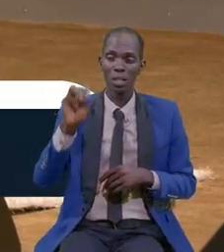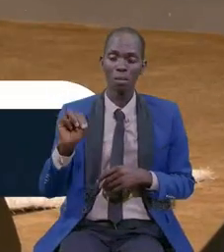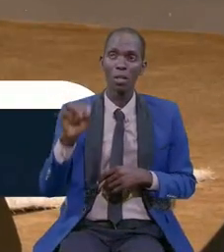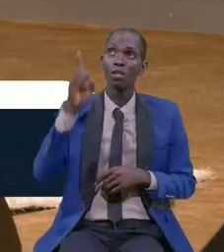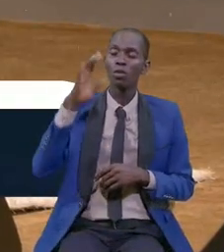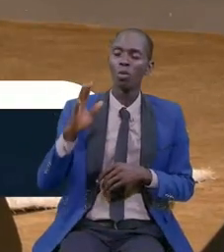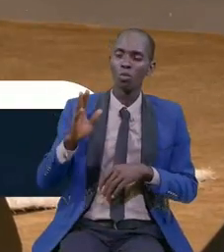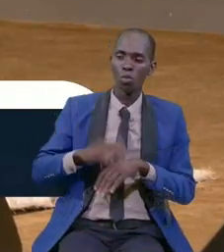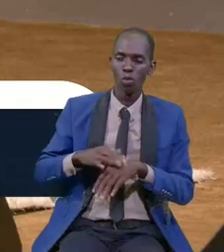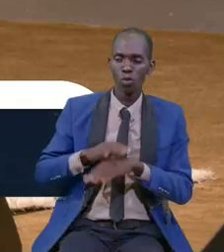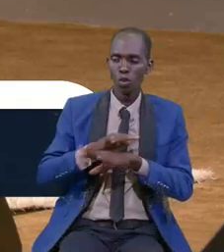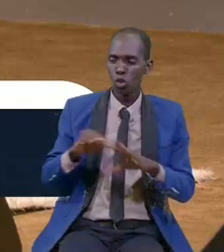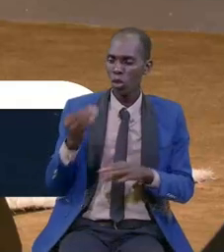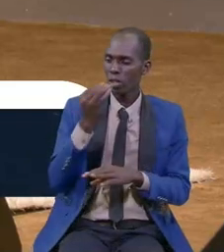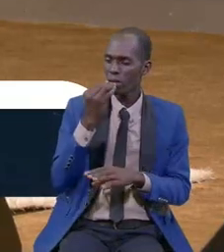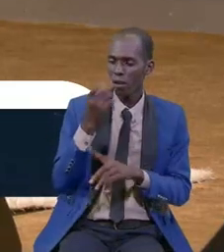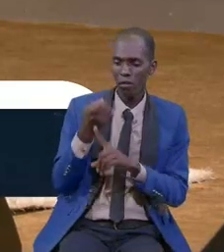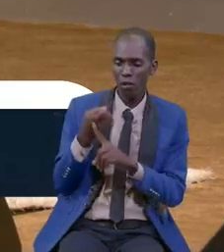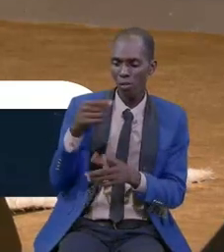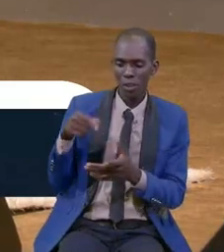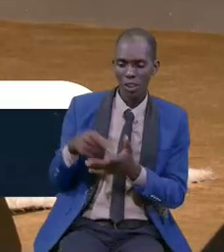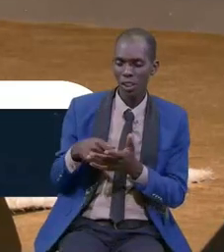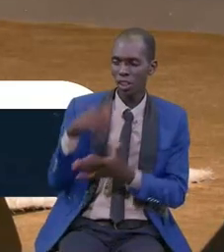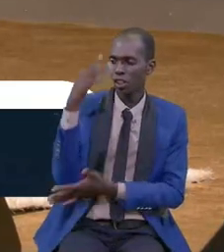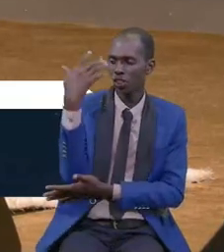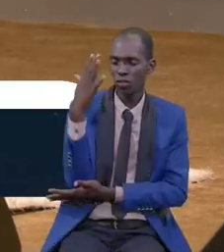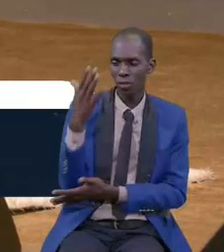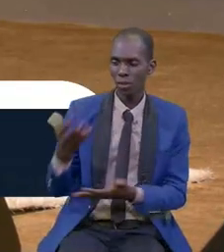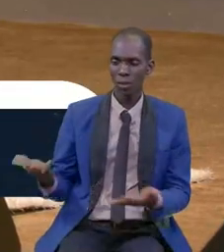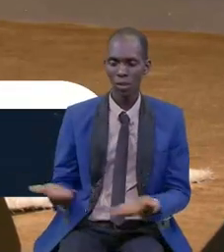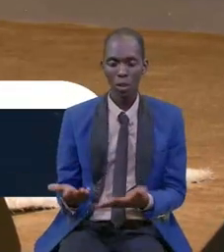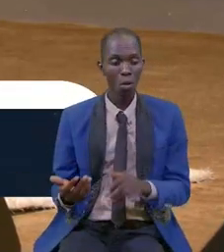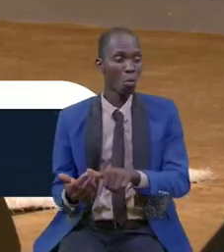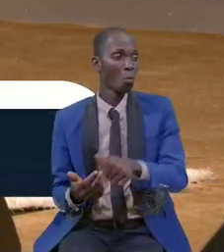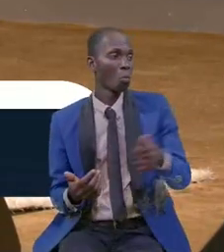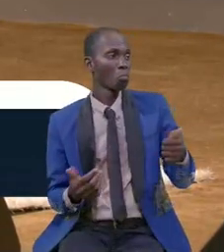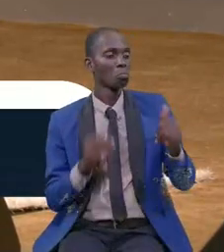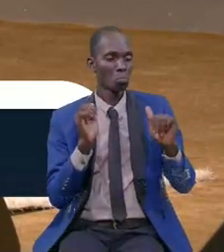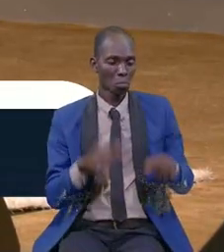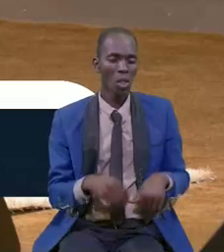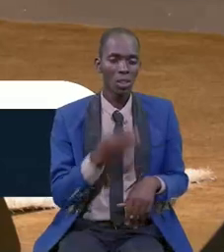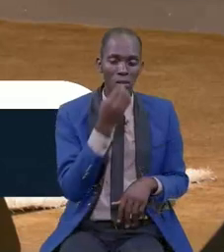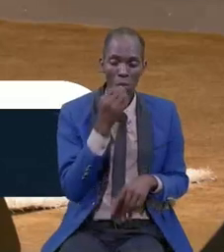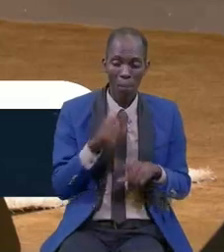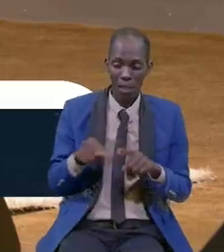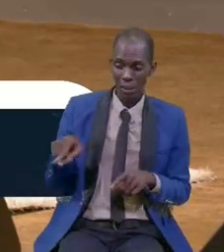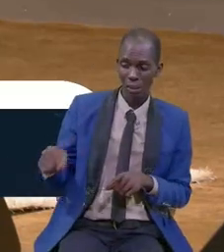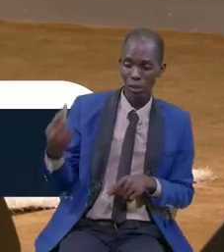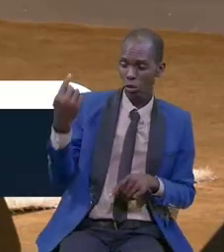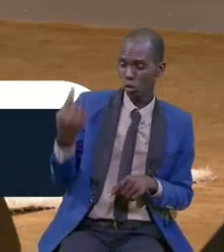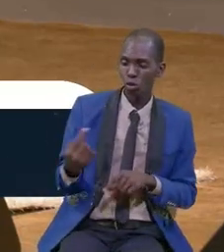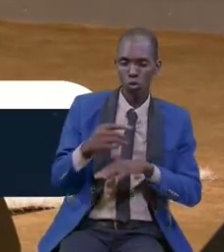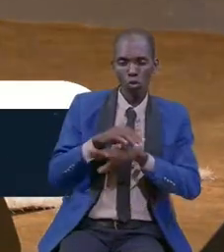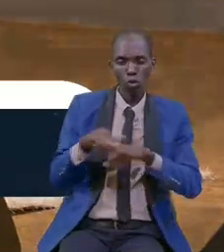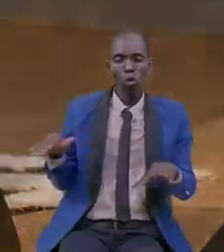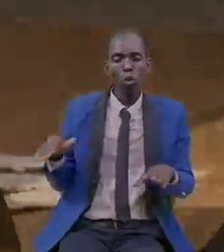fruit prends tous les autres fruits tout est disponible pour toi de l'autre côté maintenant Satan est venu est-ce que Dieu